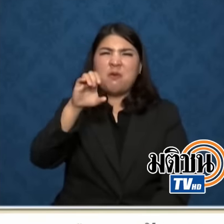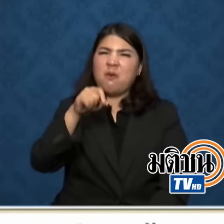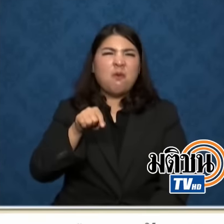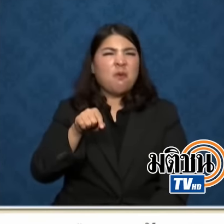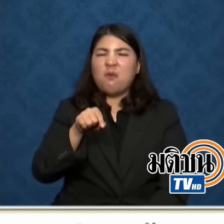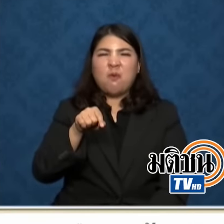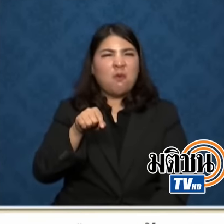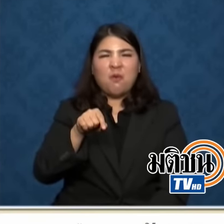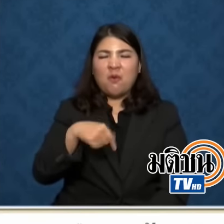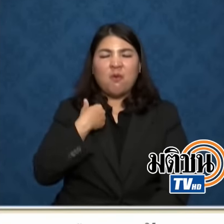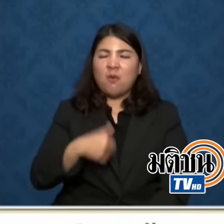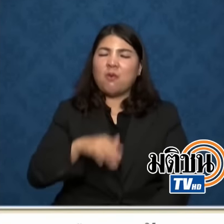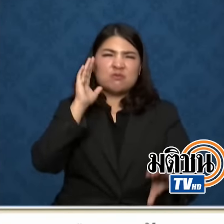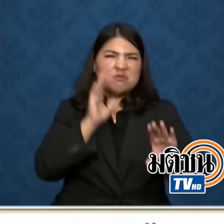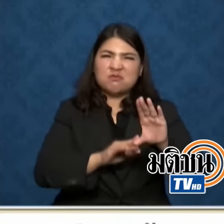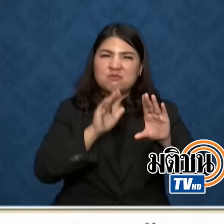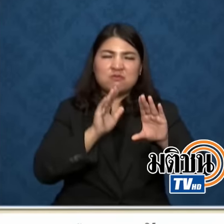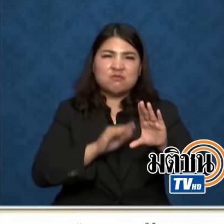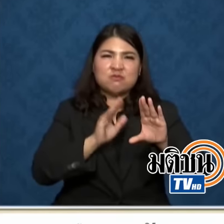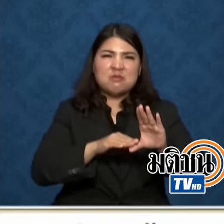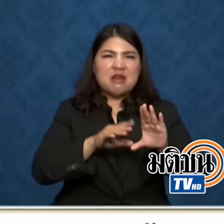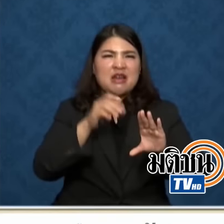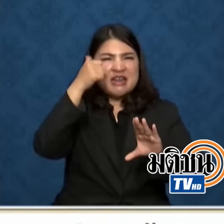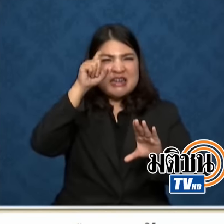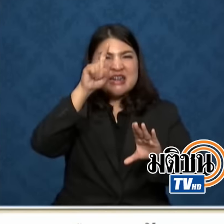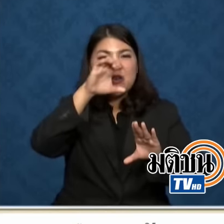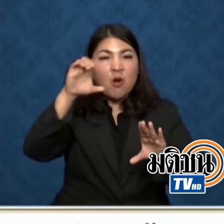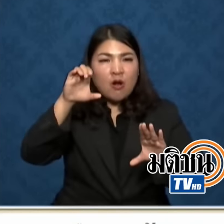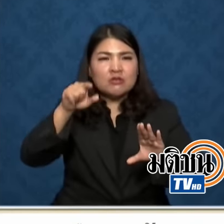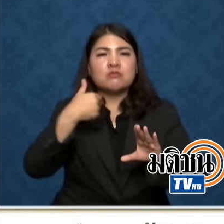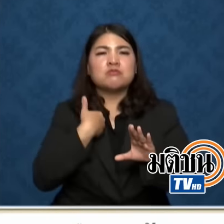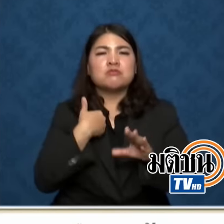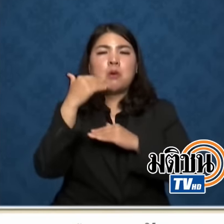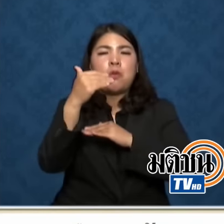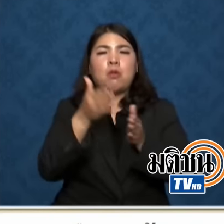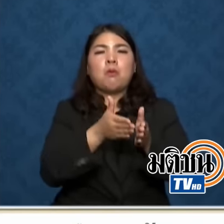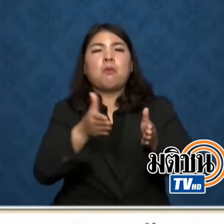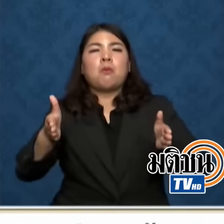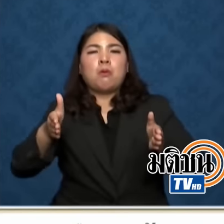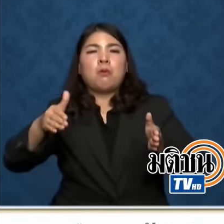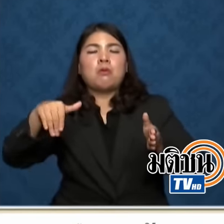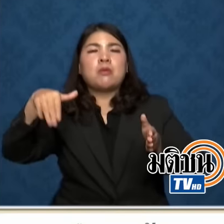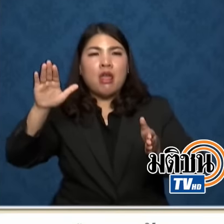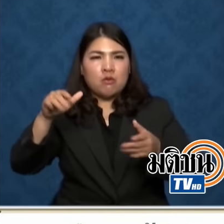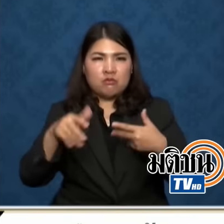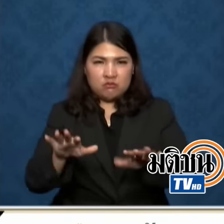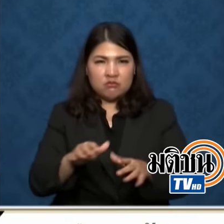ครับลงทะเบียนได้100วันแรกซึ่งเลยกำหนดมาแล้วนะครับ อีก6เดือนครับจะท